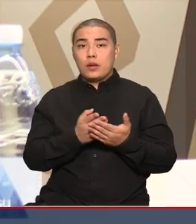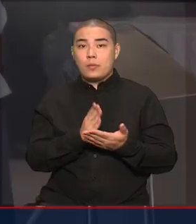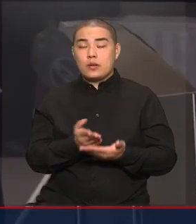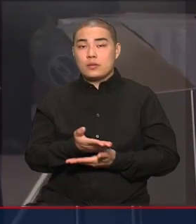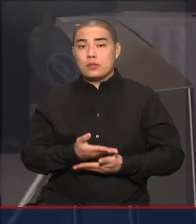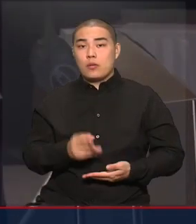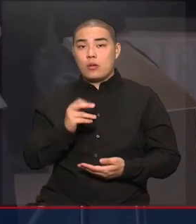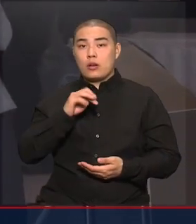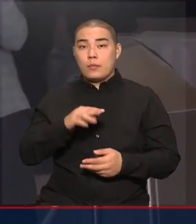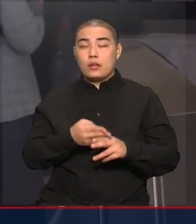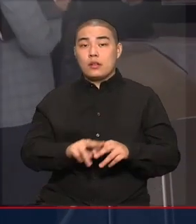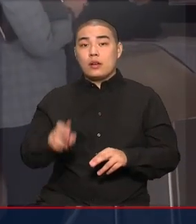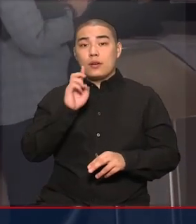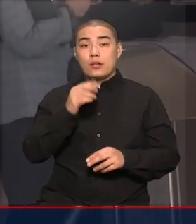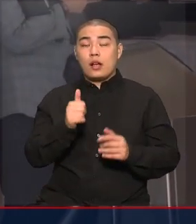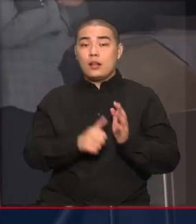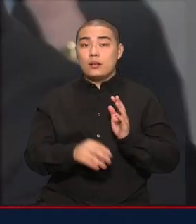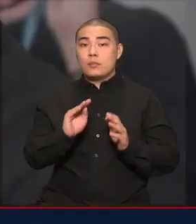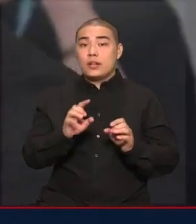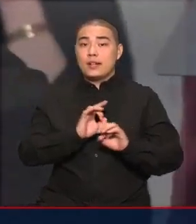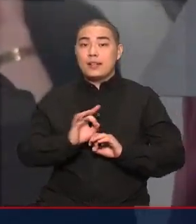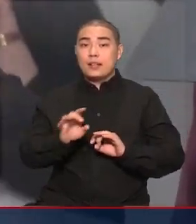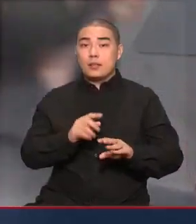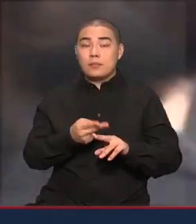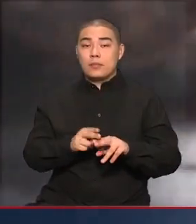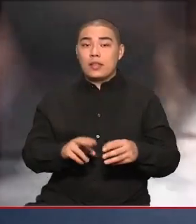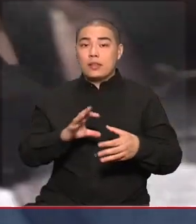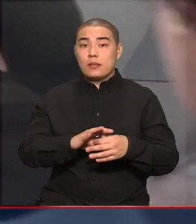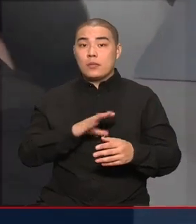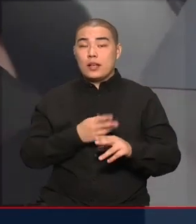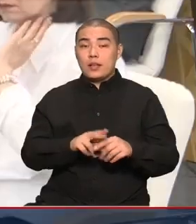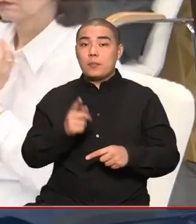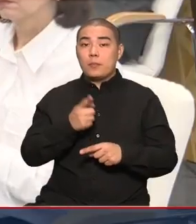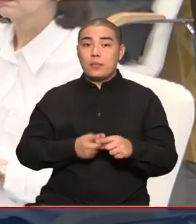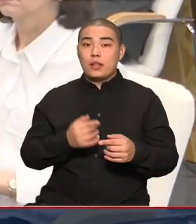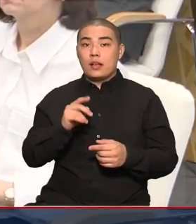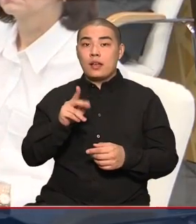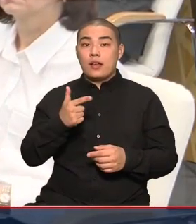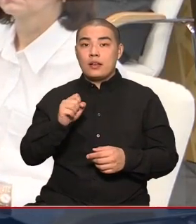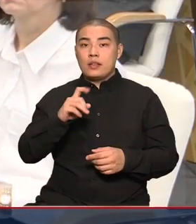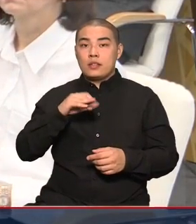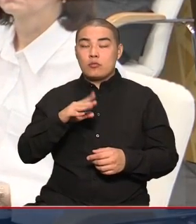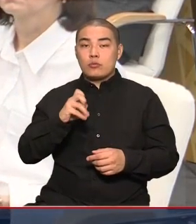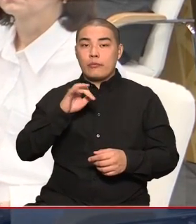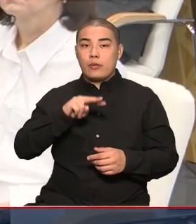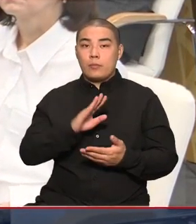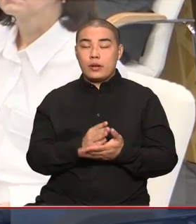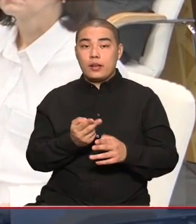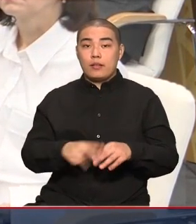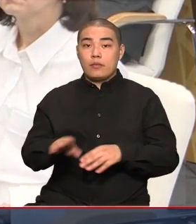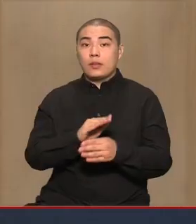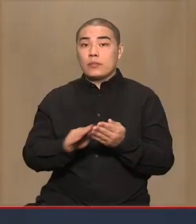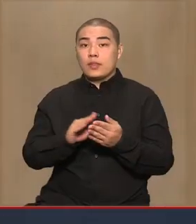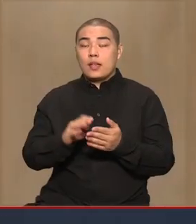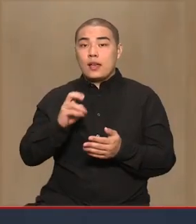қоғамда. Елде 6000 жарымнан аса бұқаралық ақпарат құралы тіркелген, соның жартысынан астамы газет, журнал. Бәрінің жазатыны саясат,